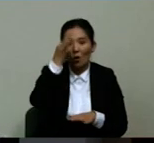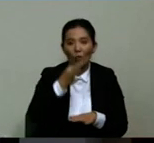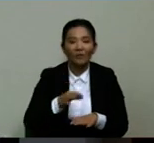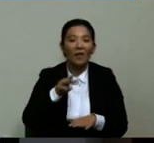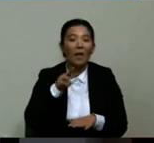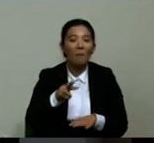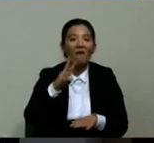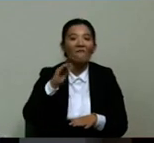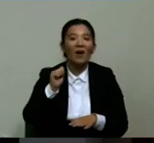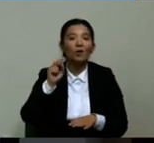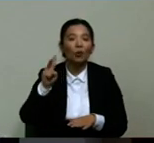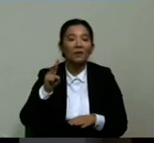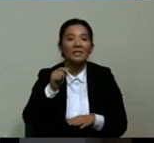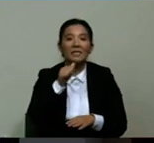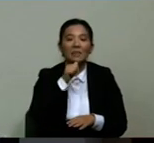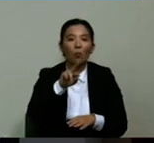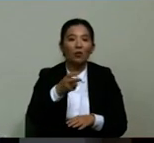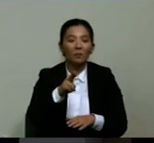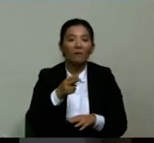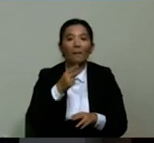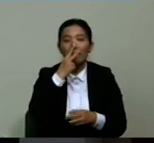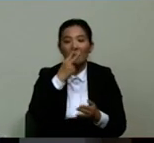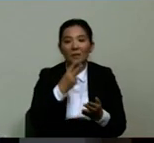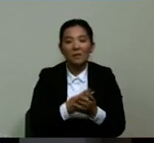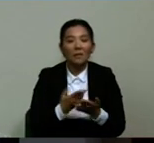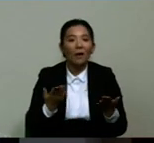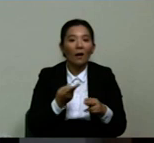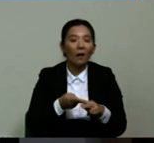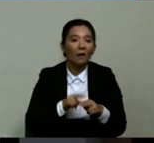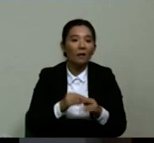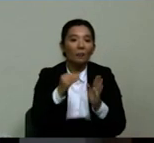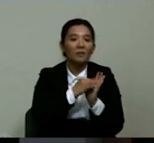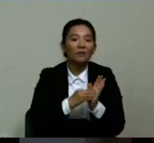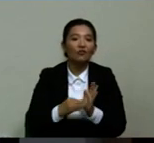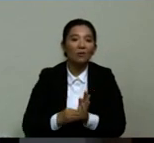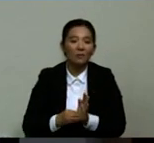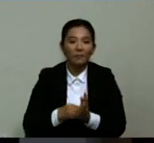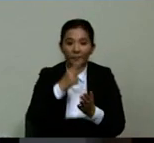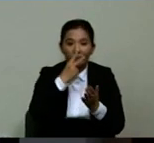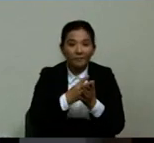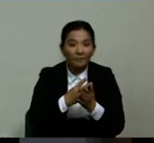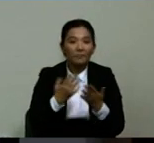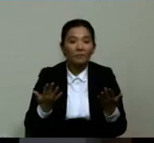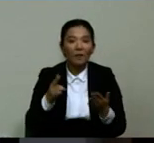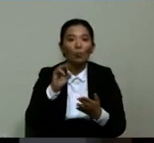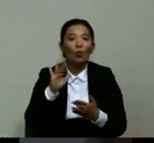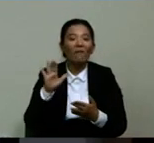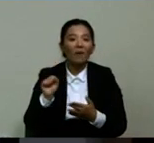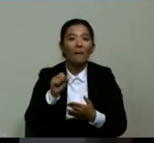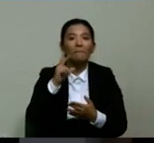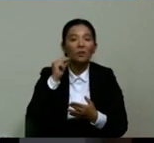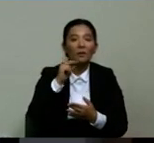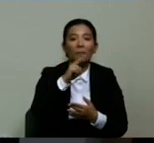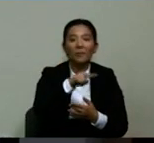n факториал способом. Посмотрите, как это обозначается. Видите, буковкой пи, n